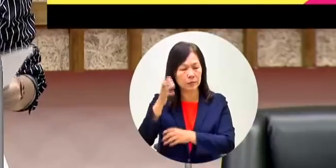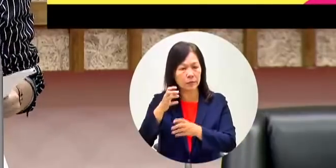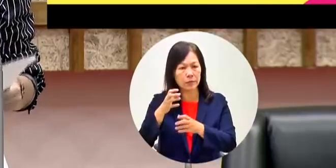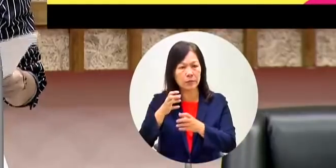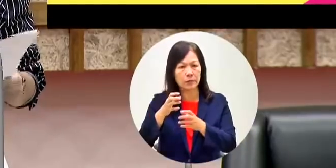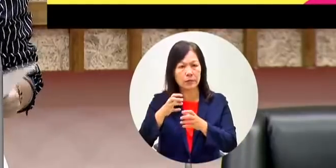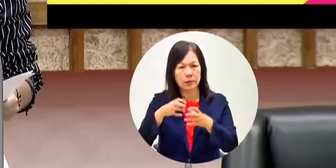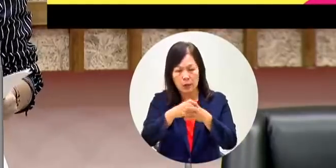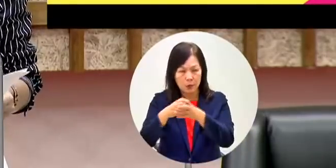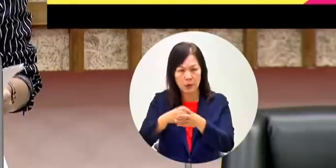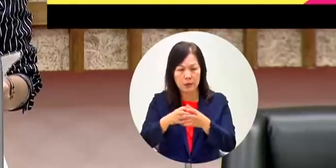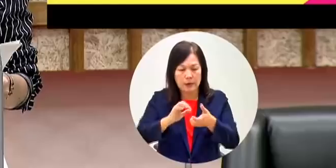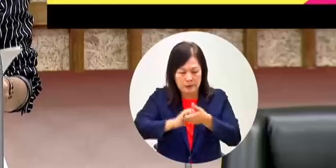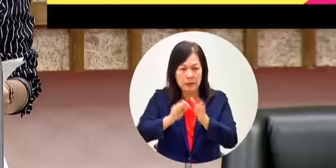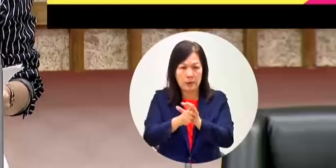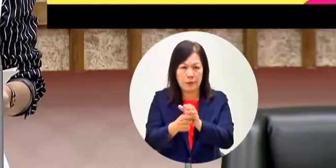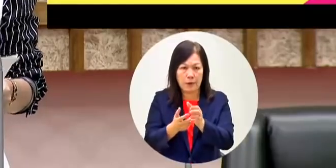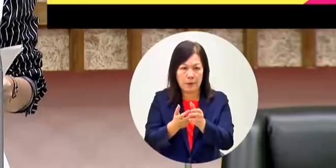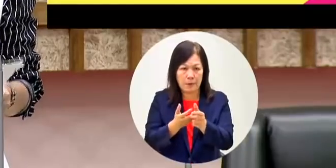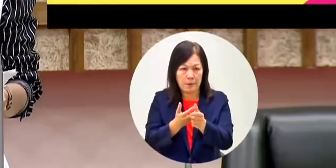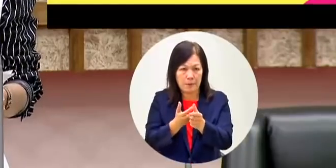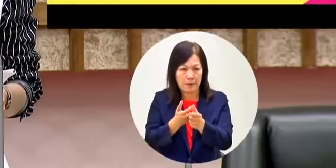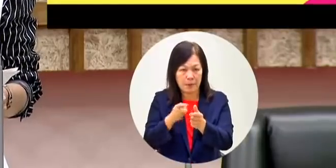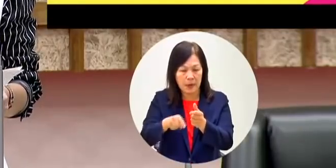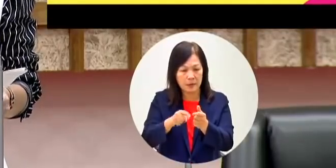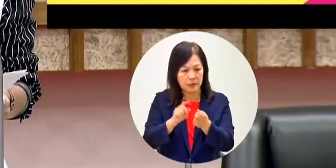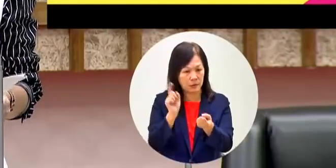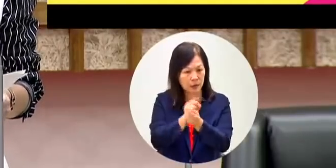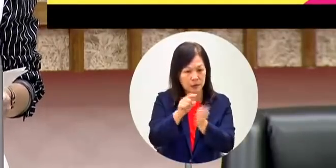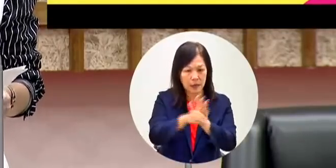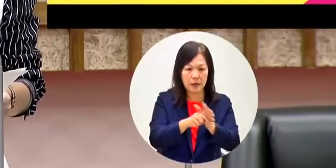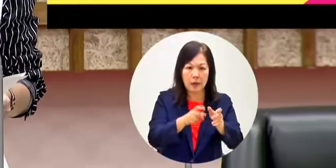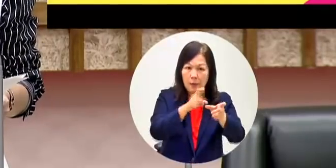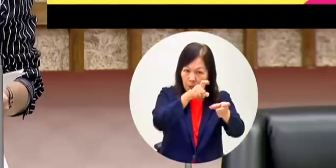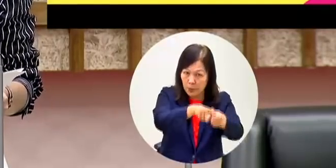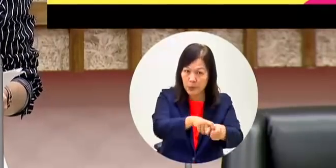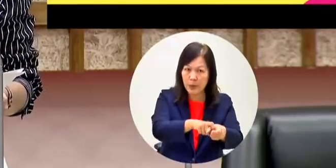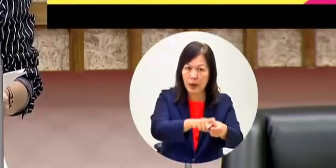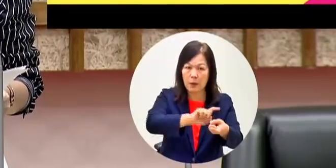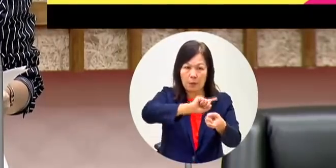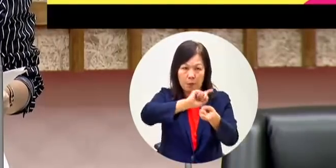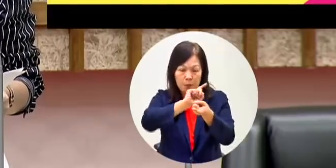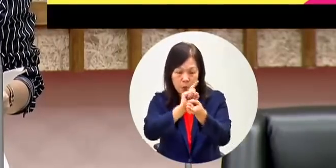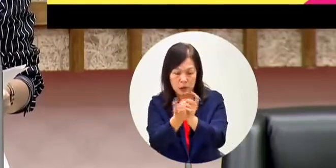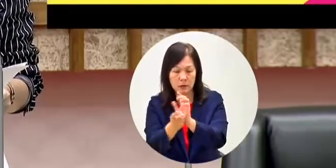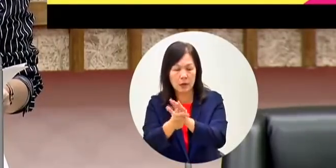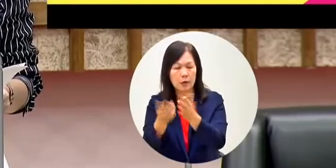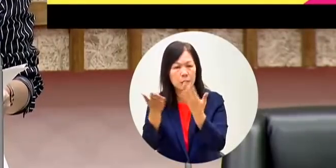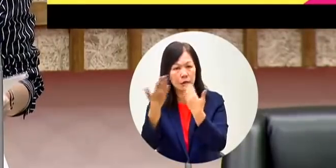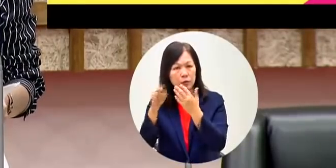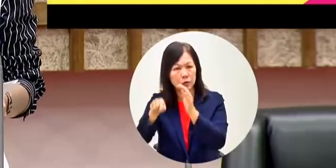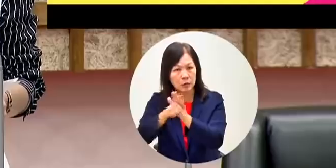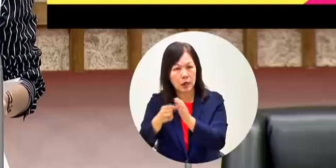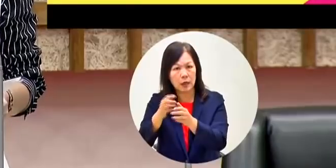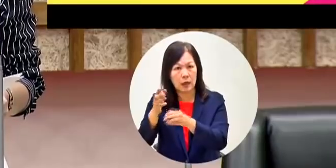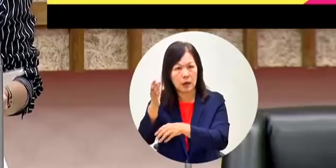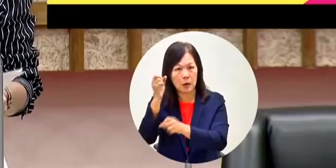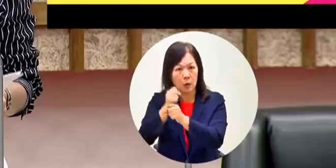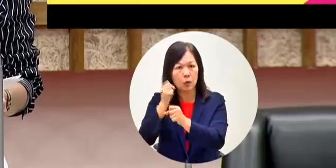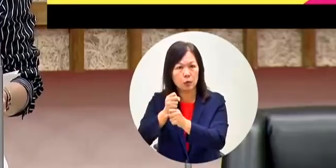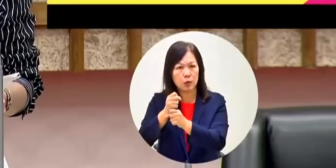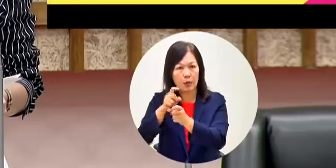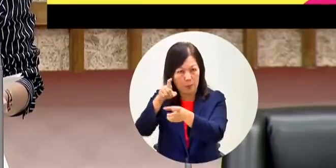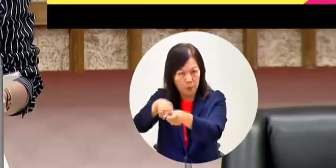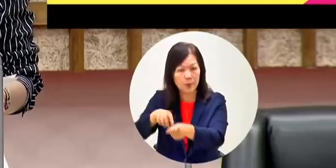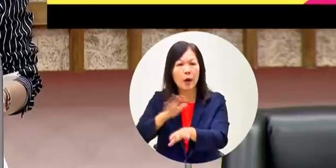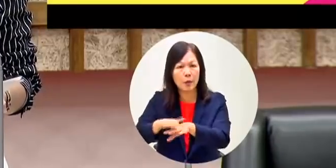化，把这些政见呢变成更具体的政策。那本席呢实在是不乐见说呢你的